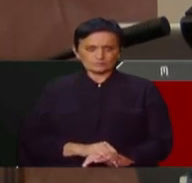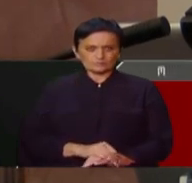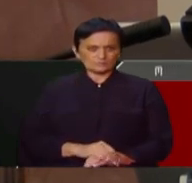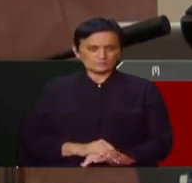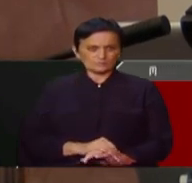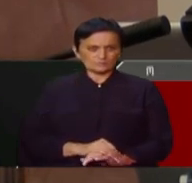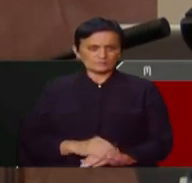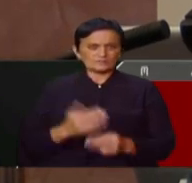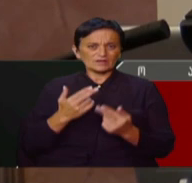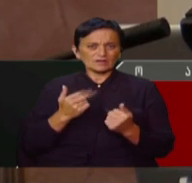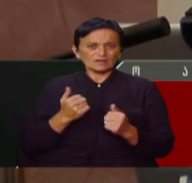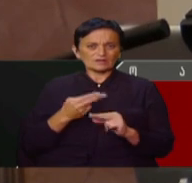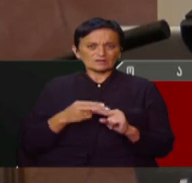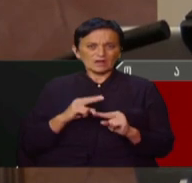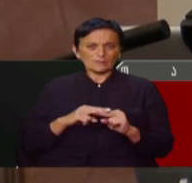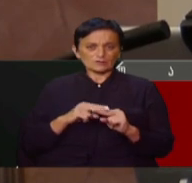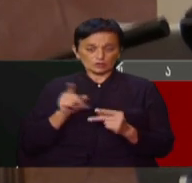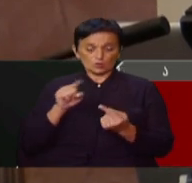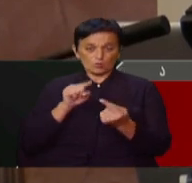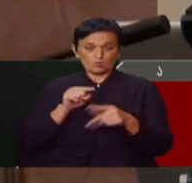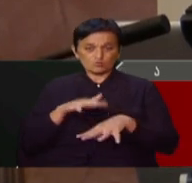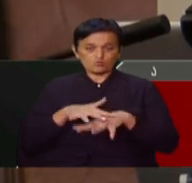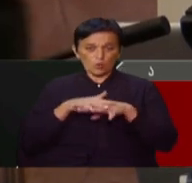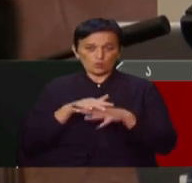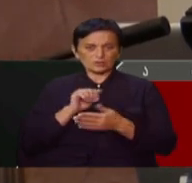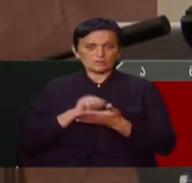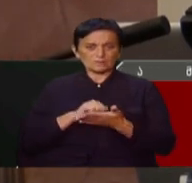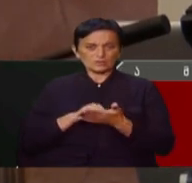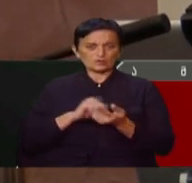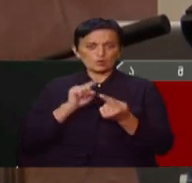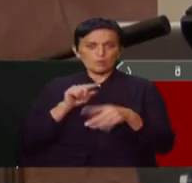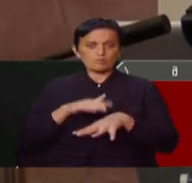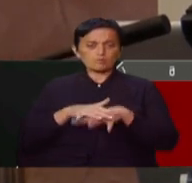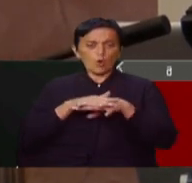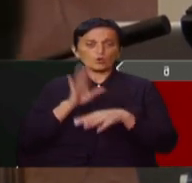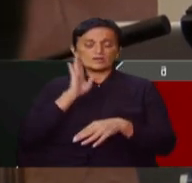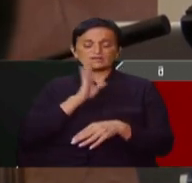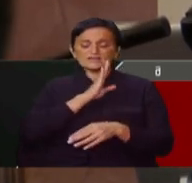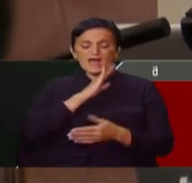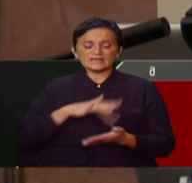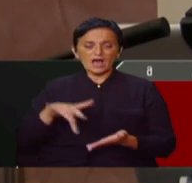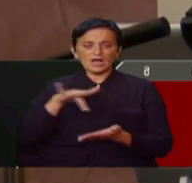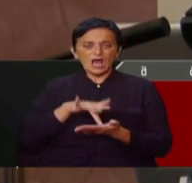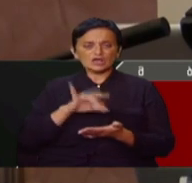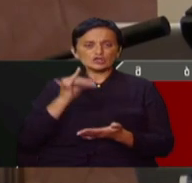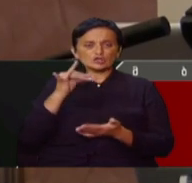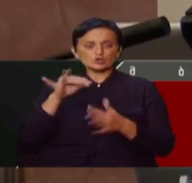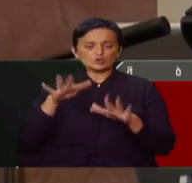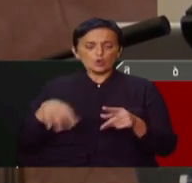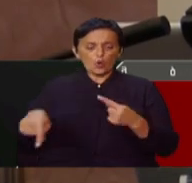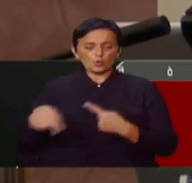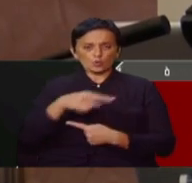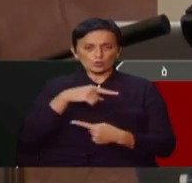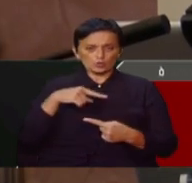შეეცვალა და მიზეზი არის ბოიკოტი. თუმცა ის ბოიკოტი უცხადებს დედაქალაქის ისტორიულ არტიკულ